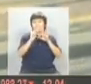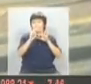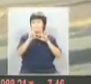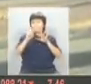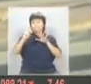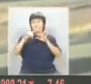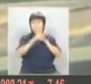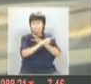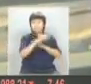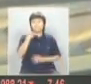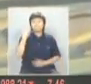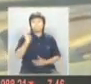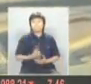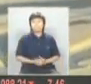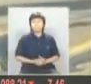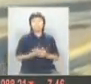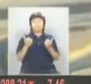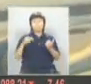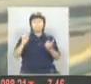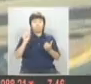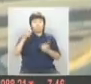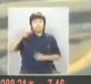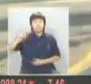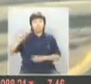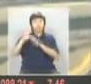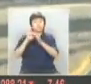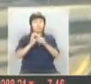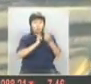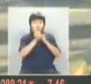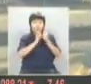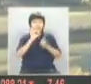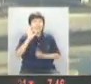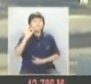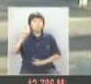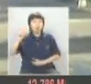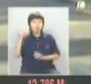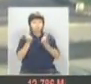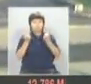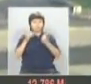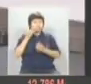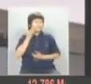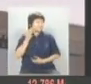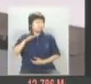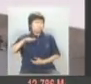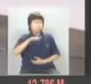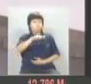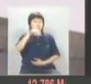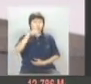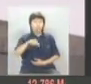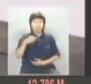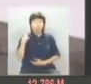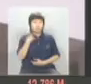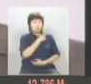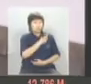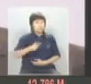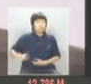หลงจากเบอรนี่เอคอรสโนผู้ดูแลสิธิประโยชนประจำการแ่งค F1 ได้เข้ามาหารือกัเจ้าชายสันมันบินฮามัดบ